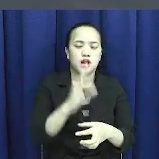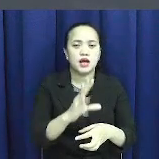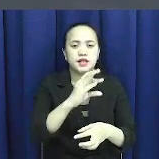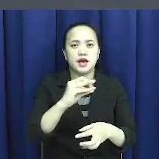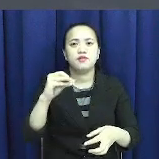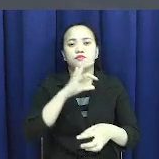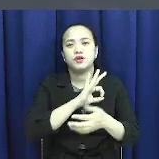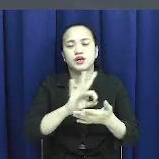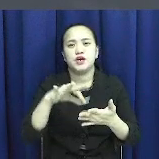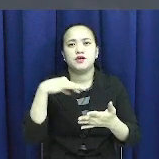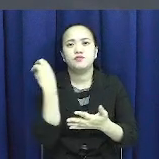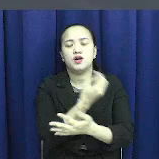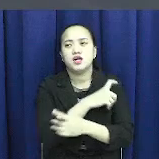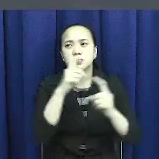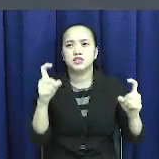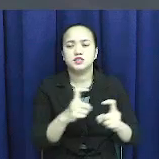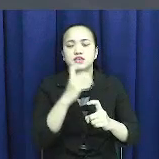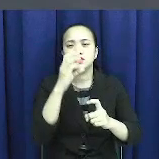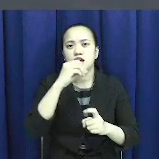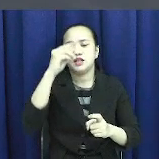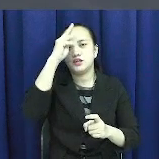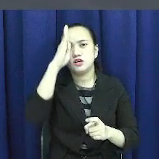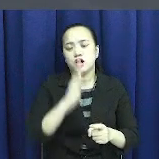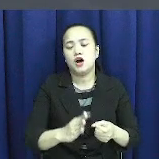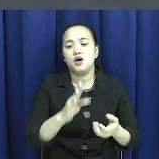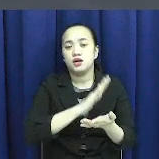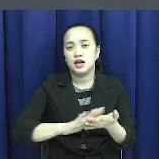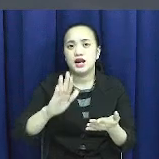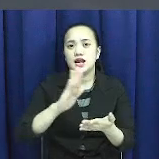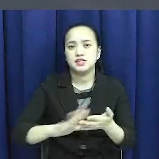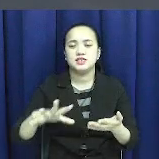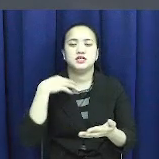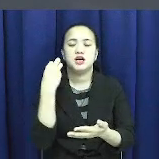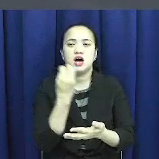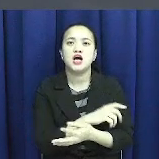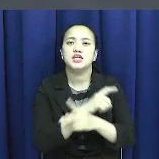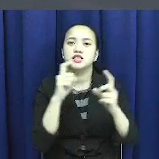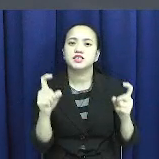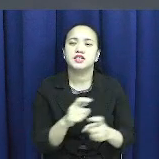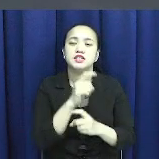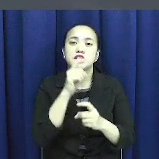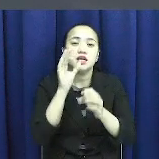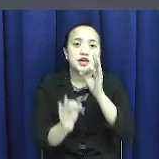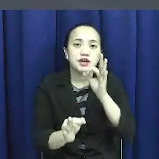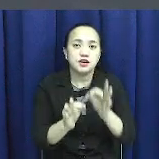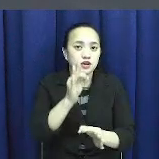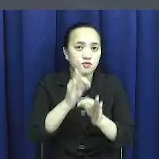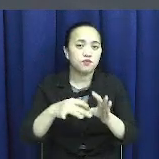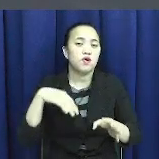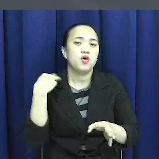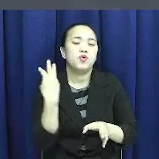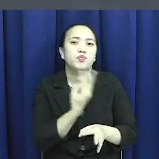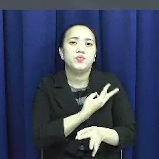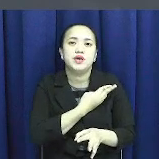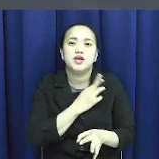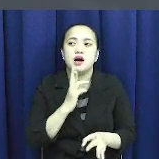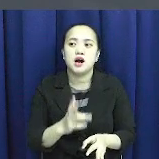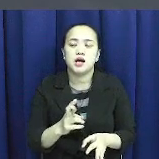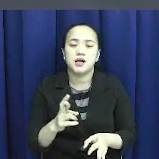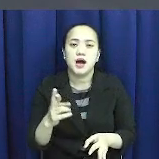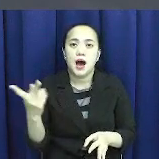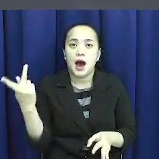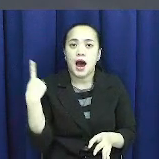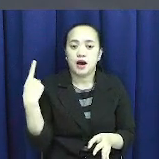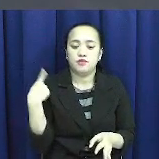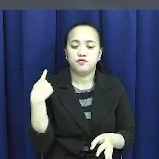Panginoon, lilinisin tayo ng Panginoon mula sa ating karumihan kung tayo po ay magkukonfess ng sarili nating